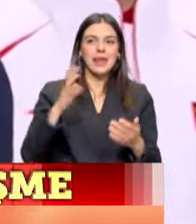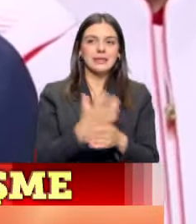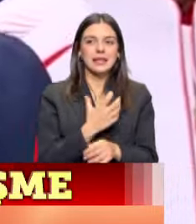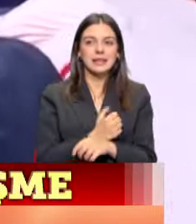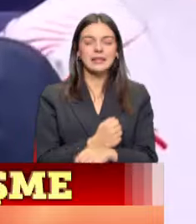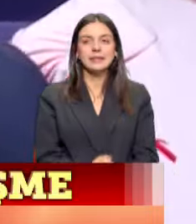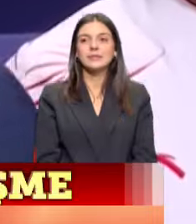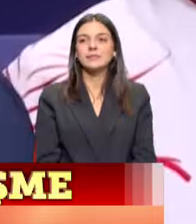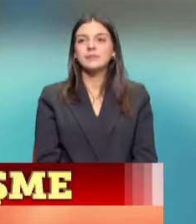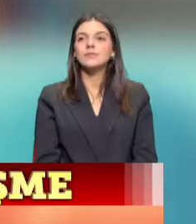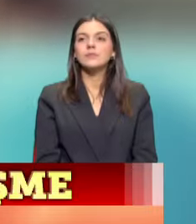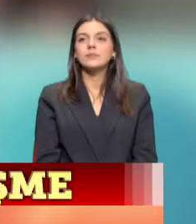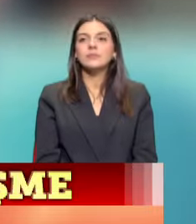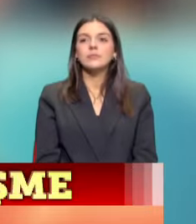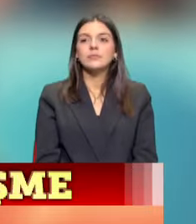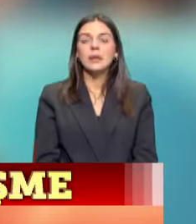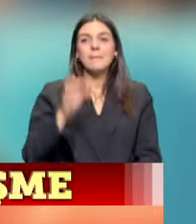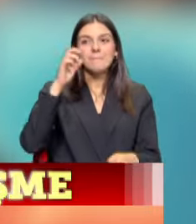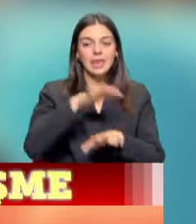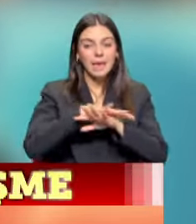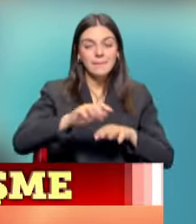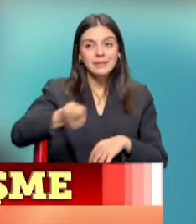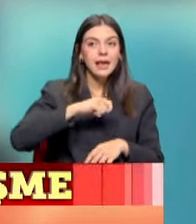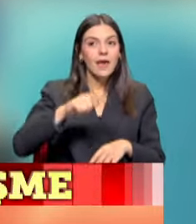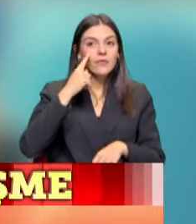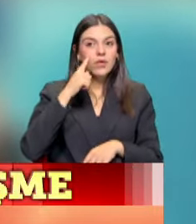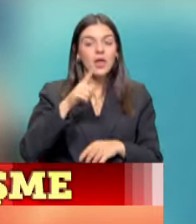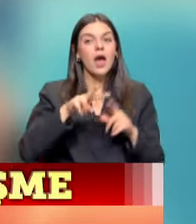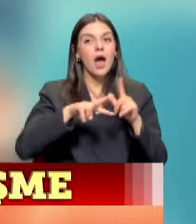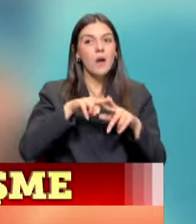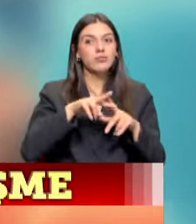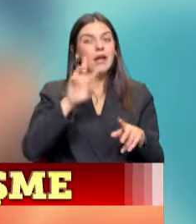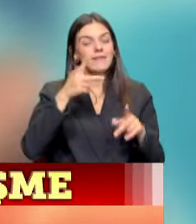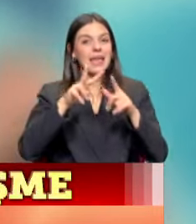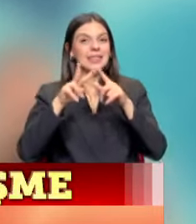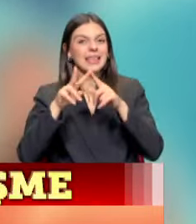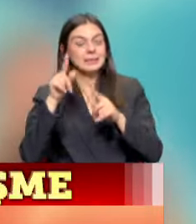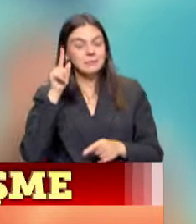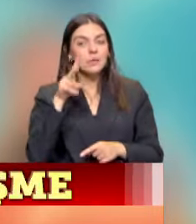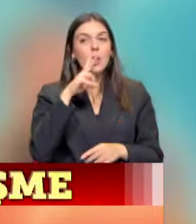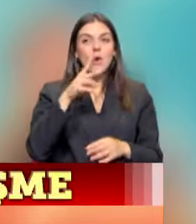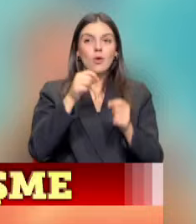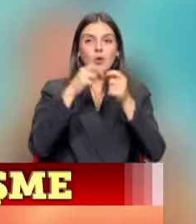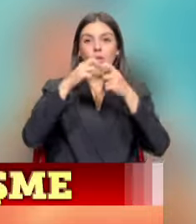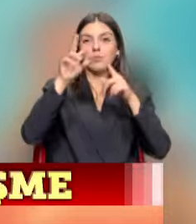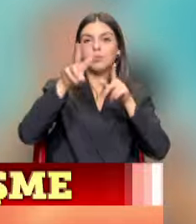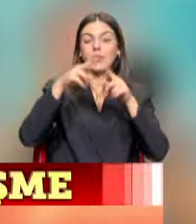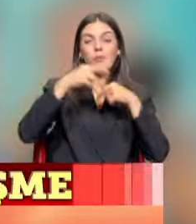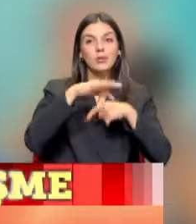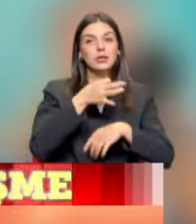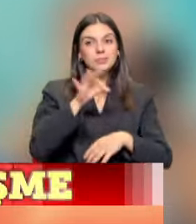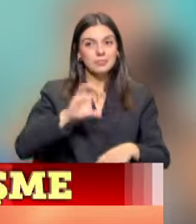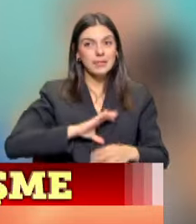madalyasını boynuna takıyor. Para masa tenisinde ise Abdullah Öztürk, Nesim Turan ikilisi bronz madalya kazanarak önemli bir başarı elde